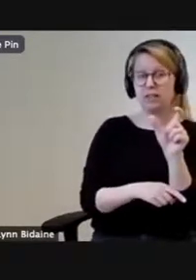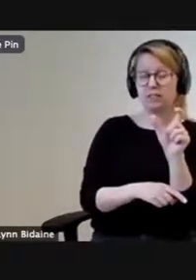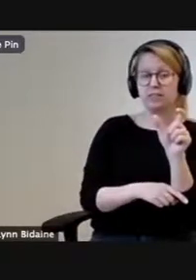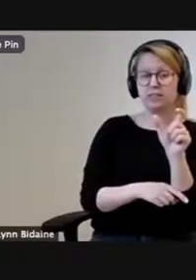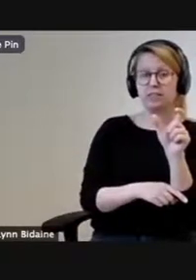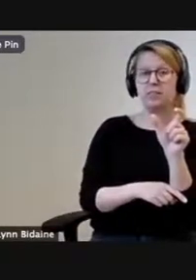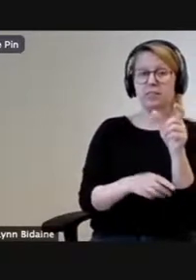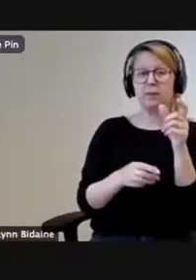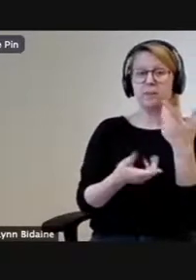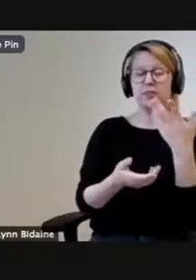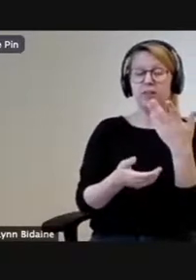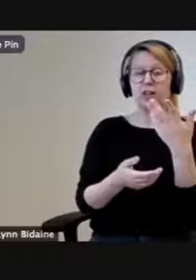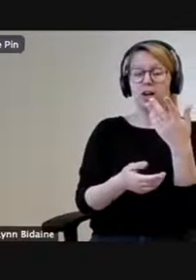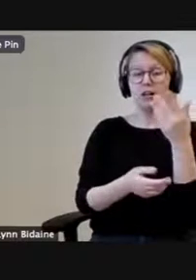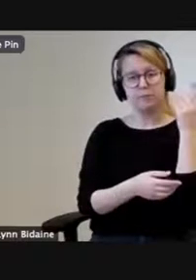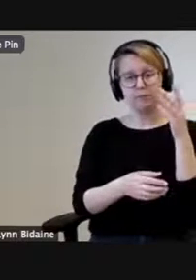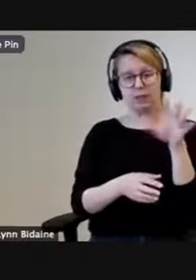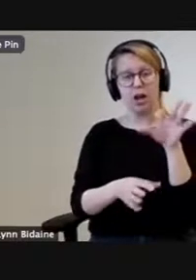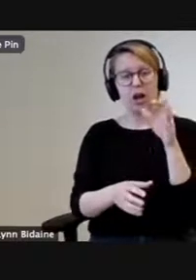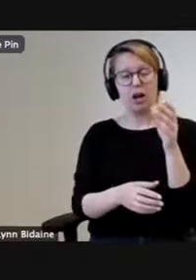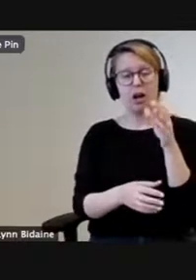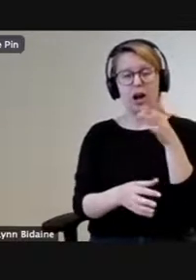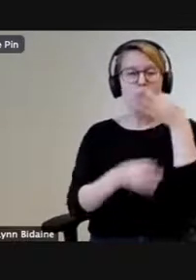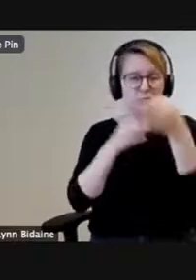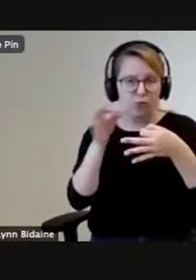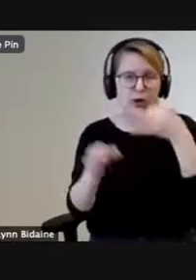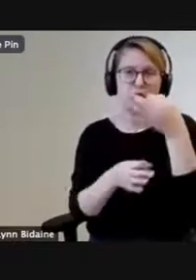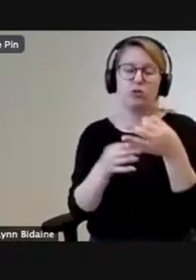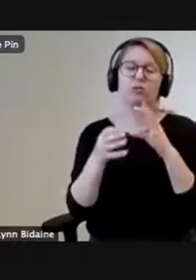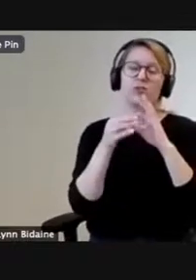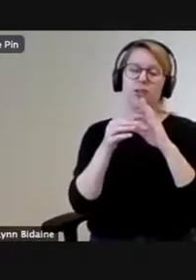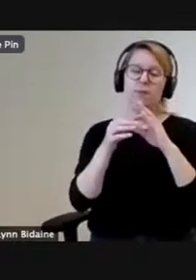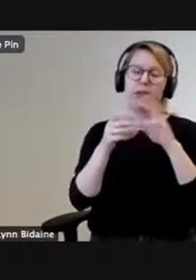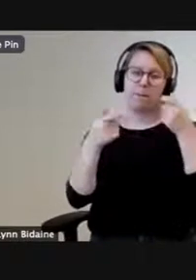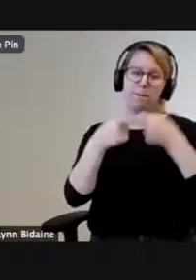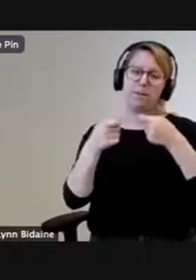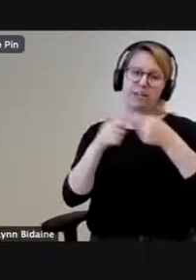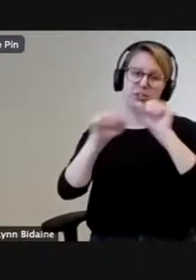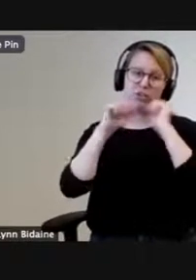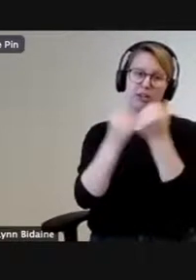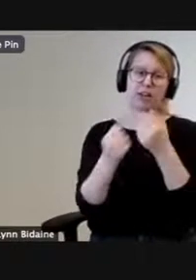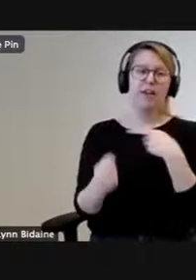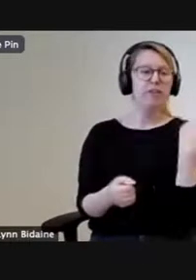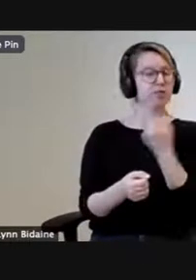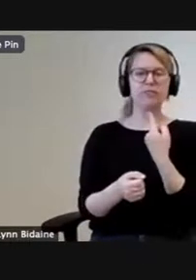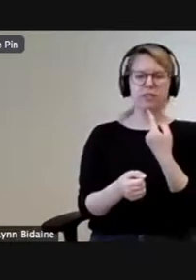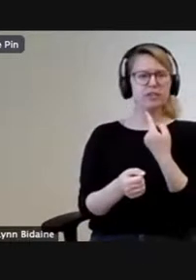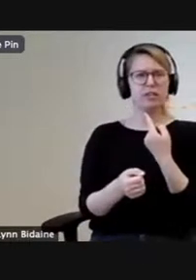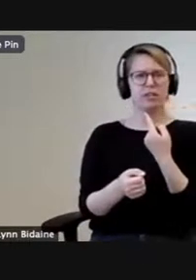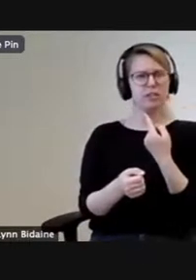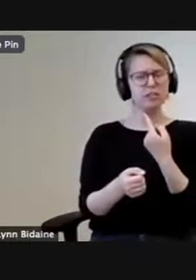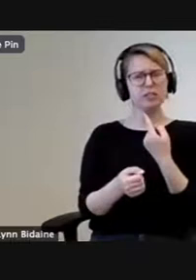semble-t-il, une stratégie qui est ambitieuse. Les 8 domaines prioritaires, c'est notamment